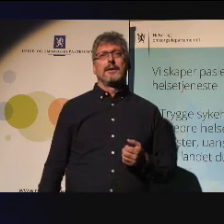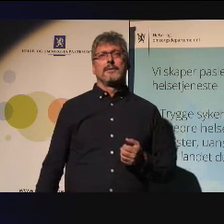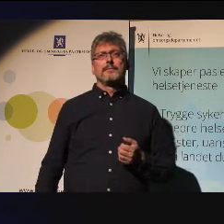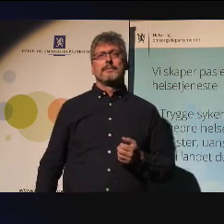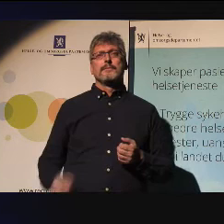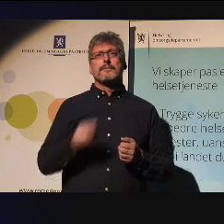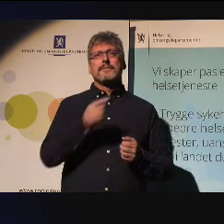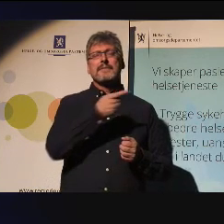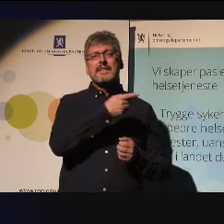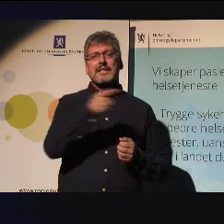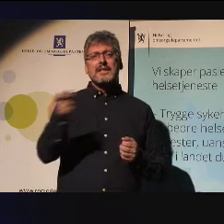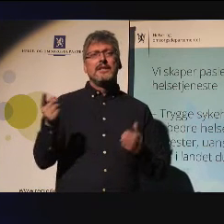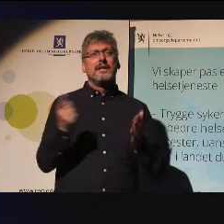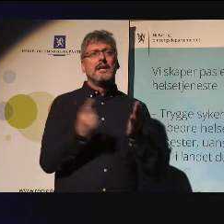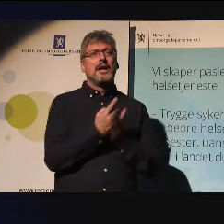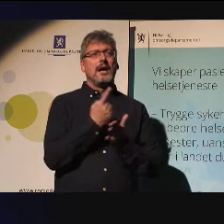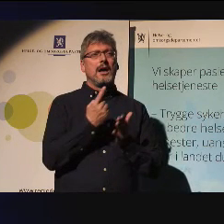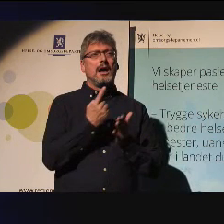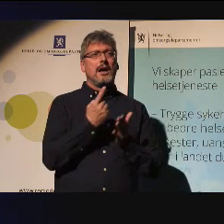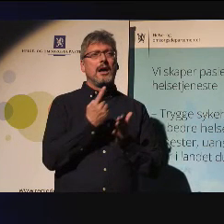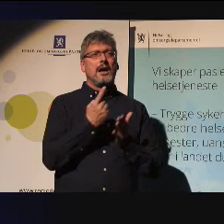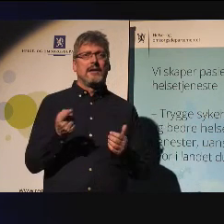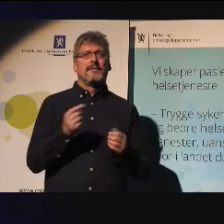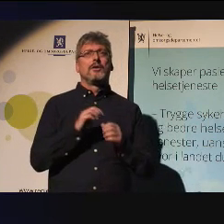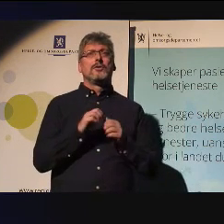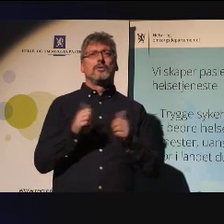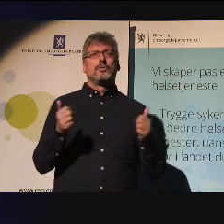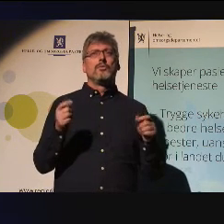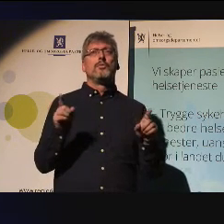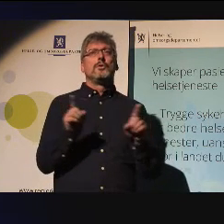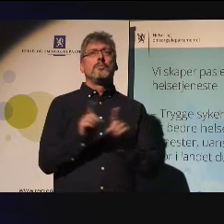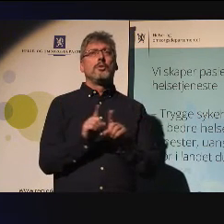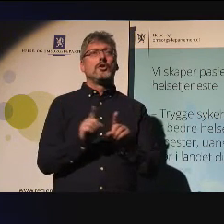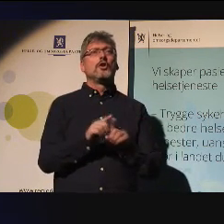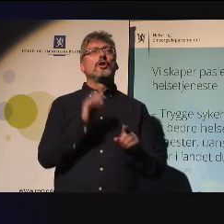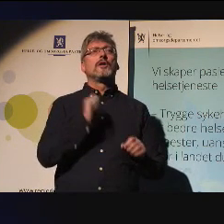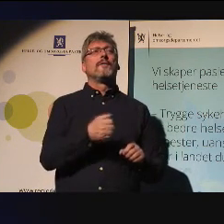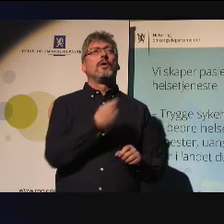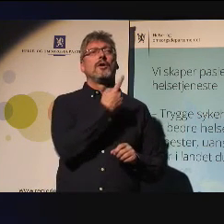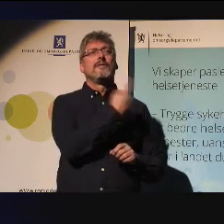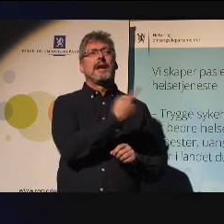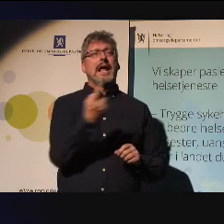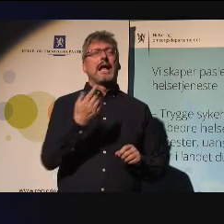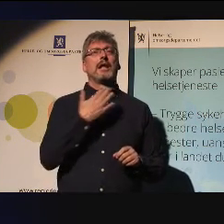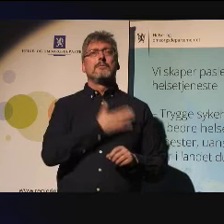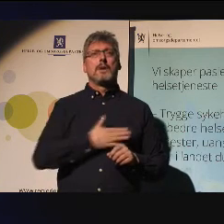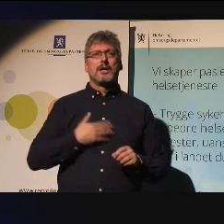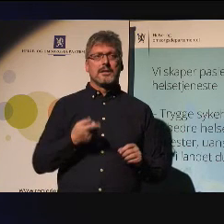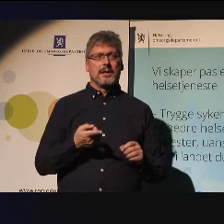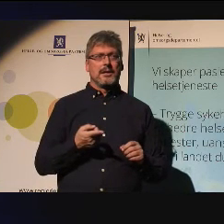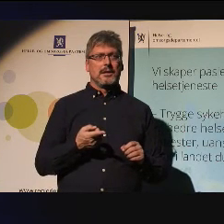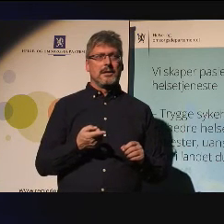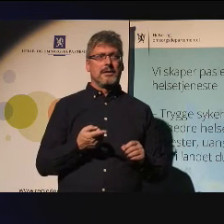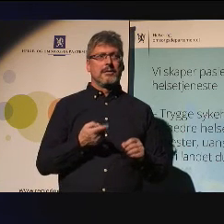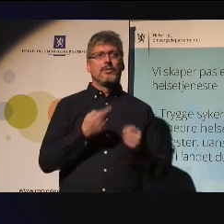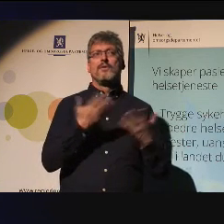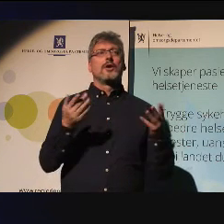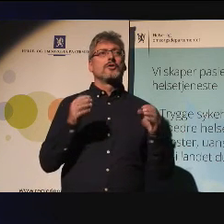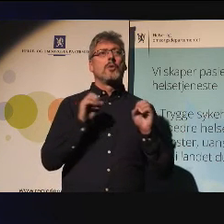De alternativene har stor betydning for den enkelte pasient og hva som viktig i deres